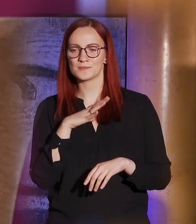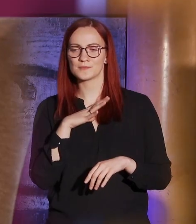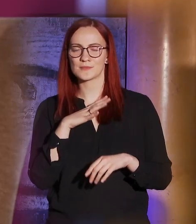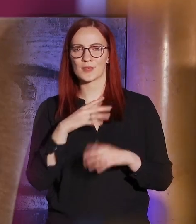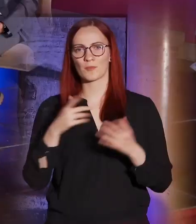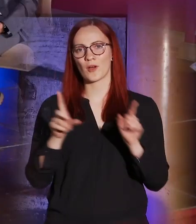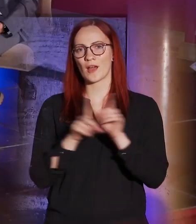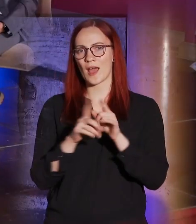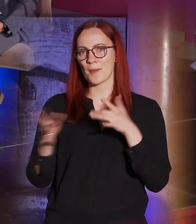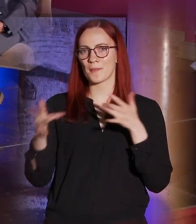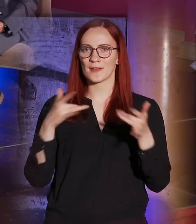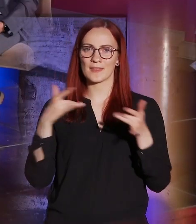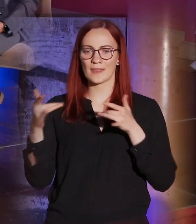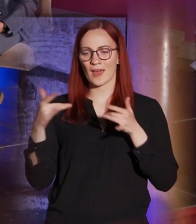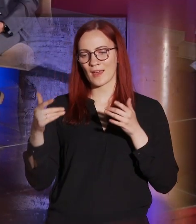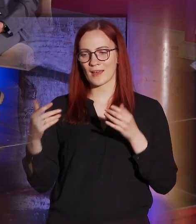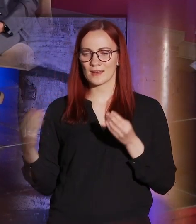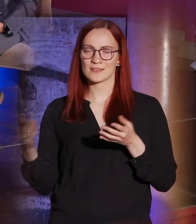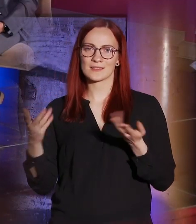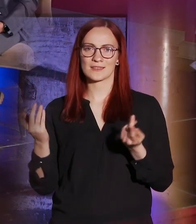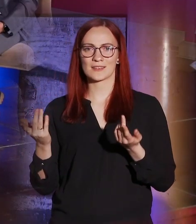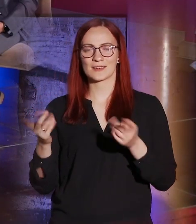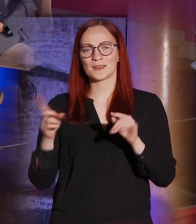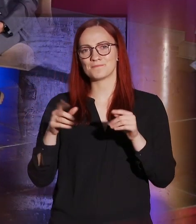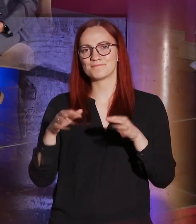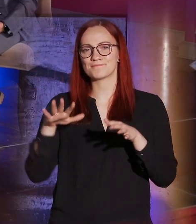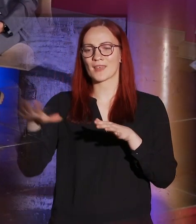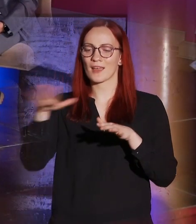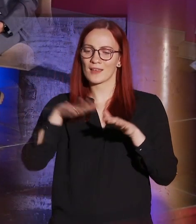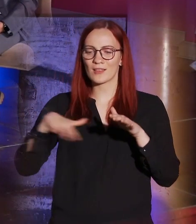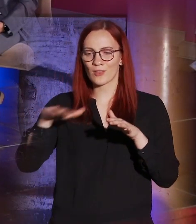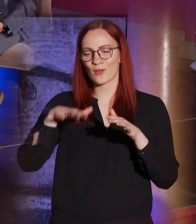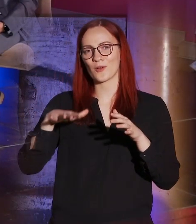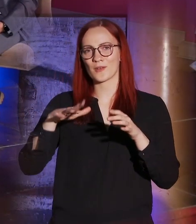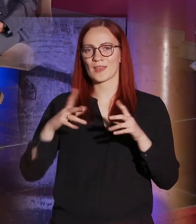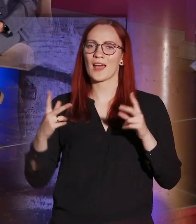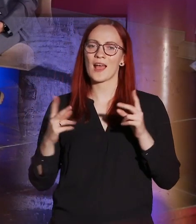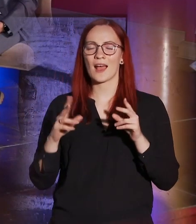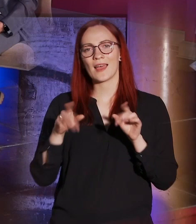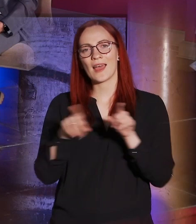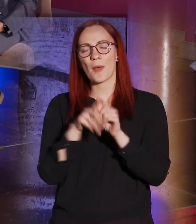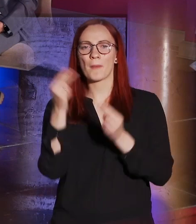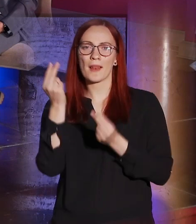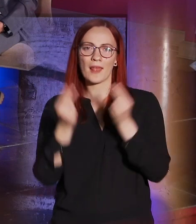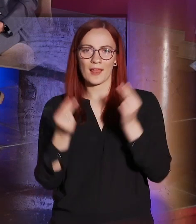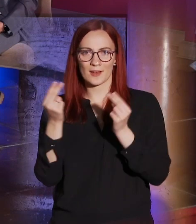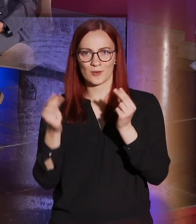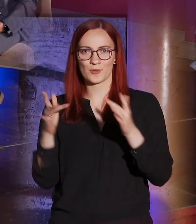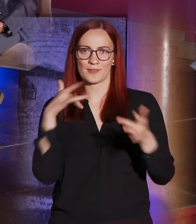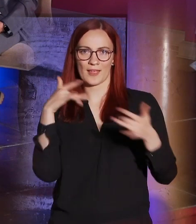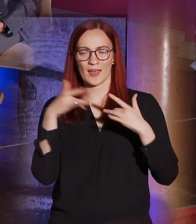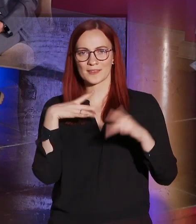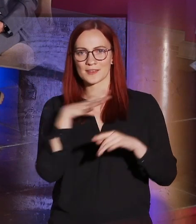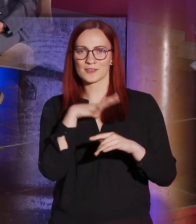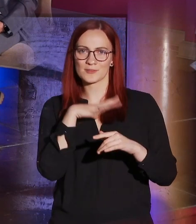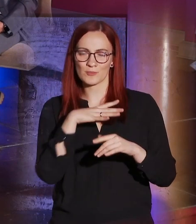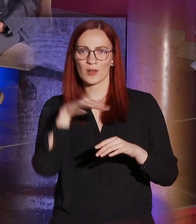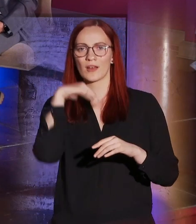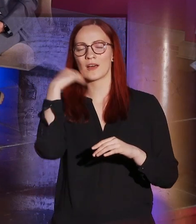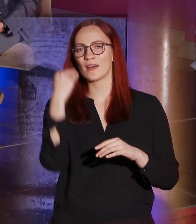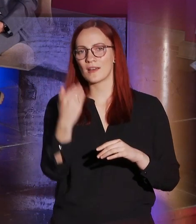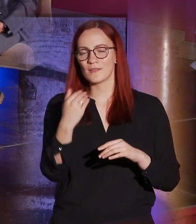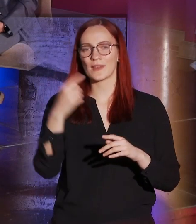ir vaikščiodavau po kiemus su lėlytėmis, ten tokį lėlių karpinių teatrą rodydavau, nors paskui